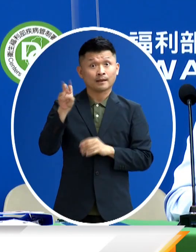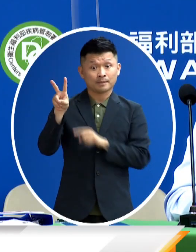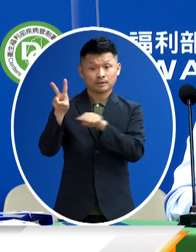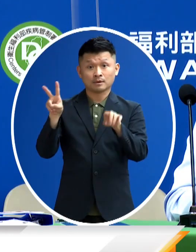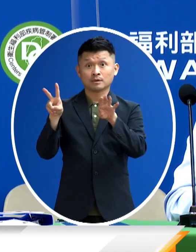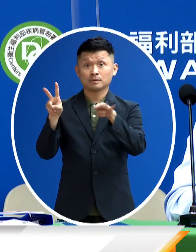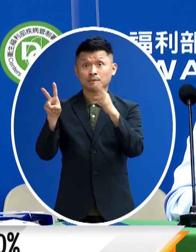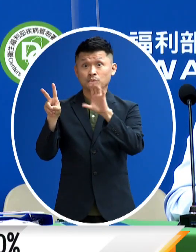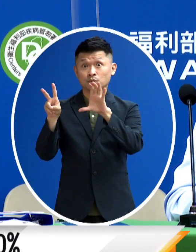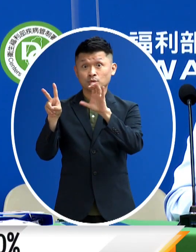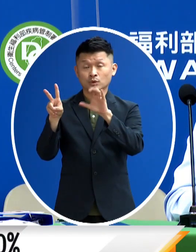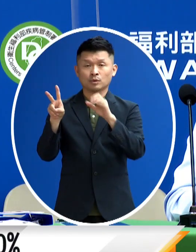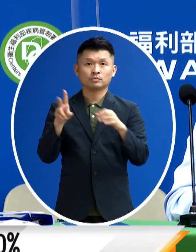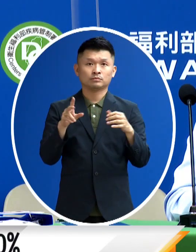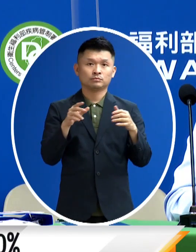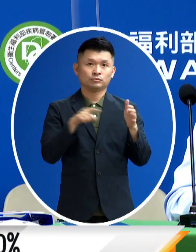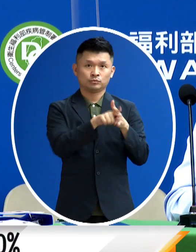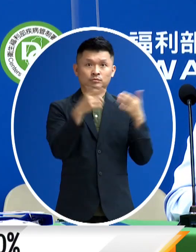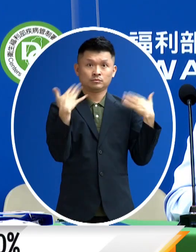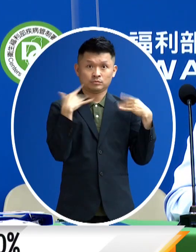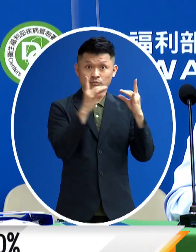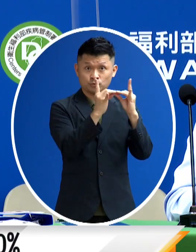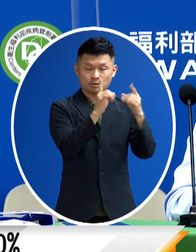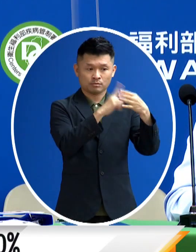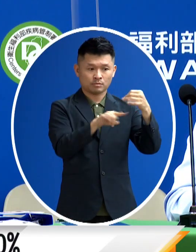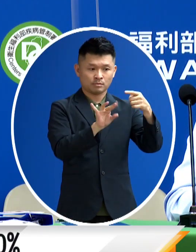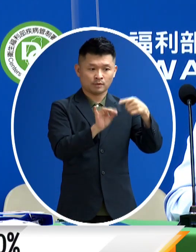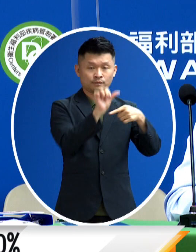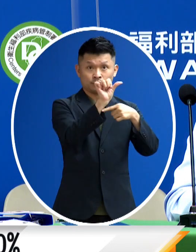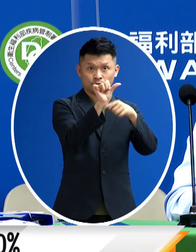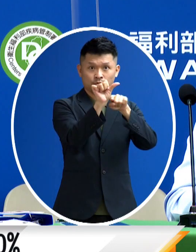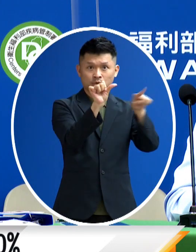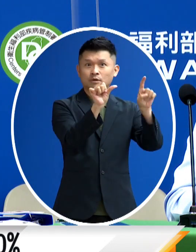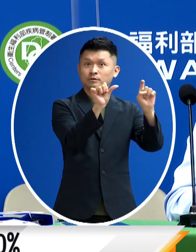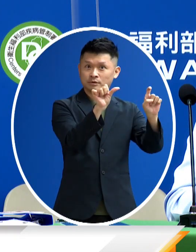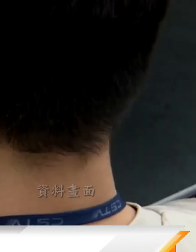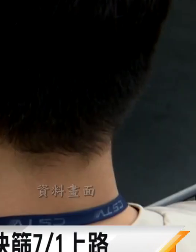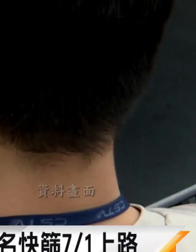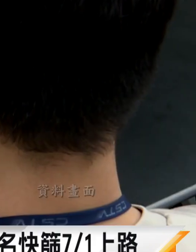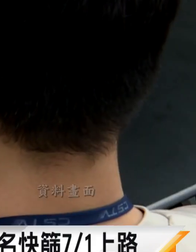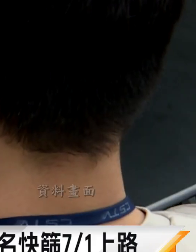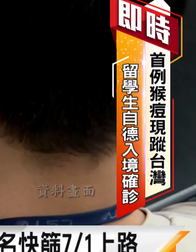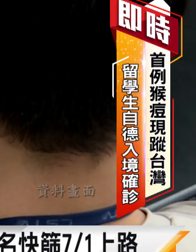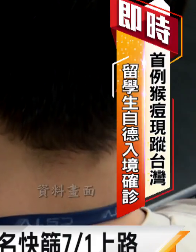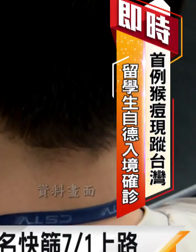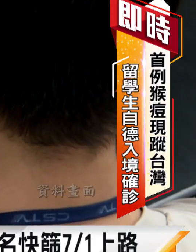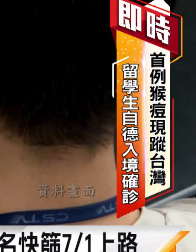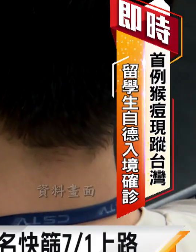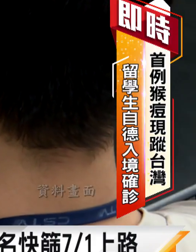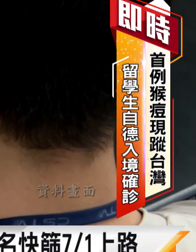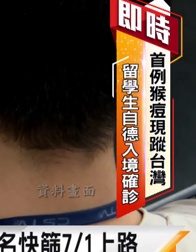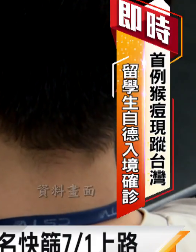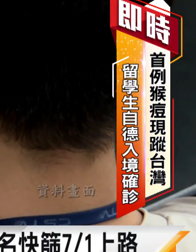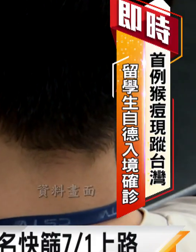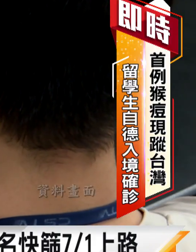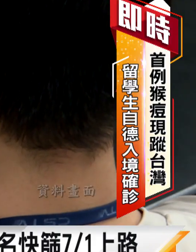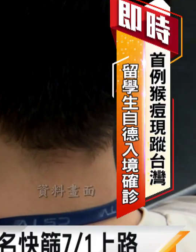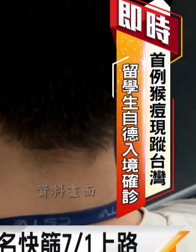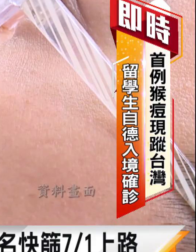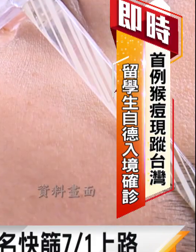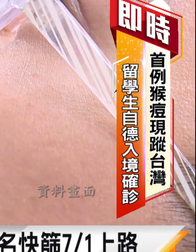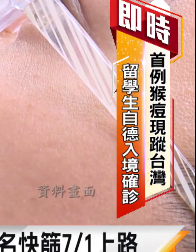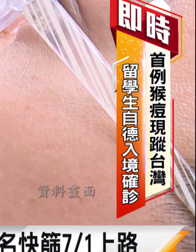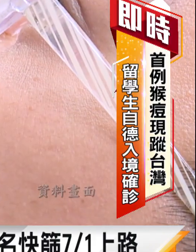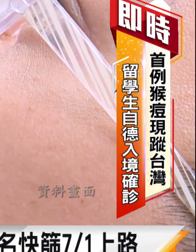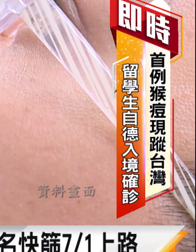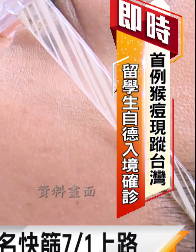200到499床者，专责病床开设比例为5%到10%。 不过防堵疫情仍不能马虎，6月27号社区市机构